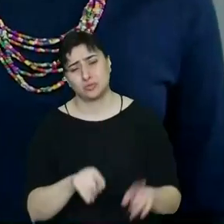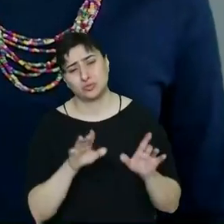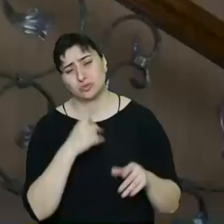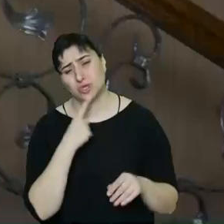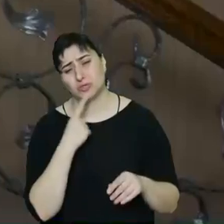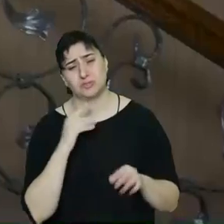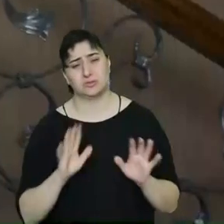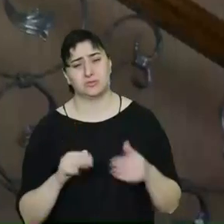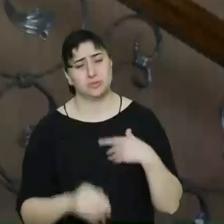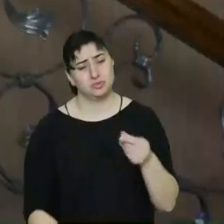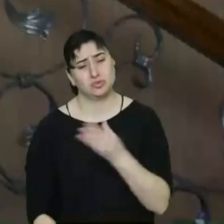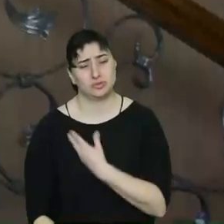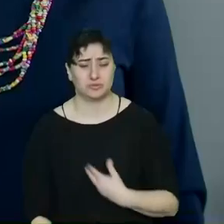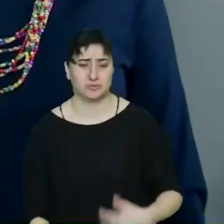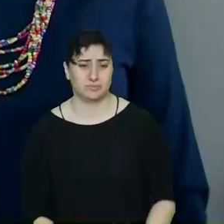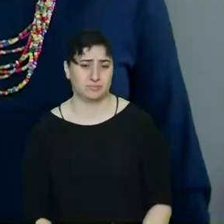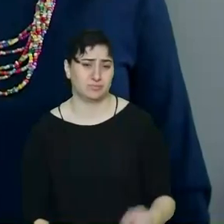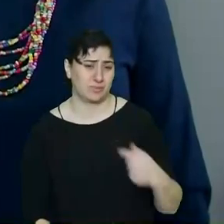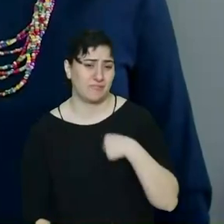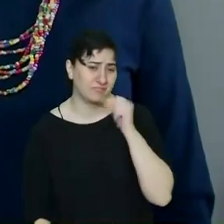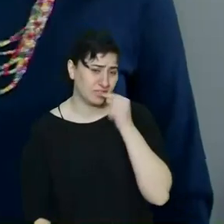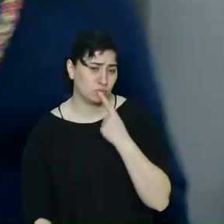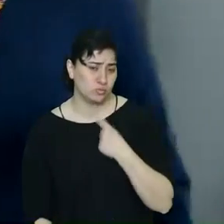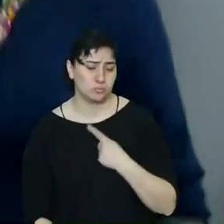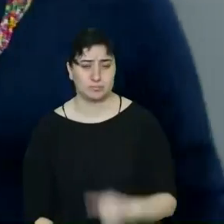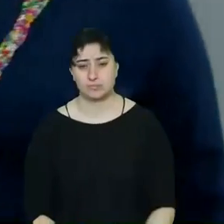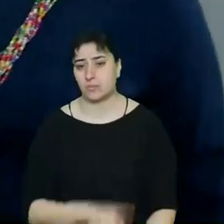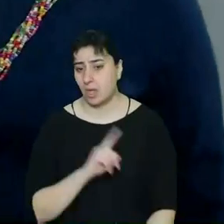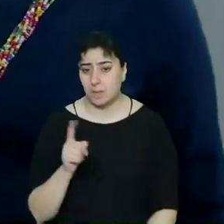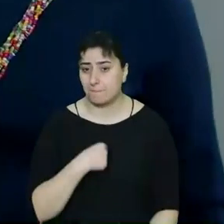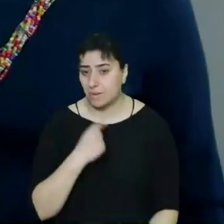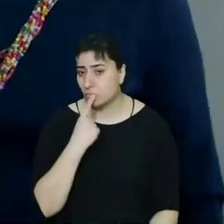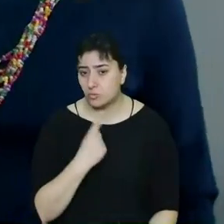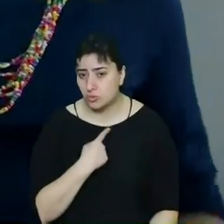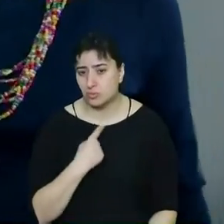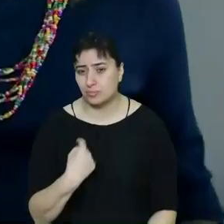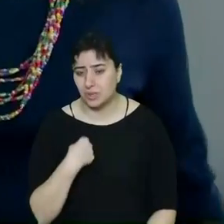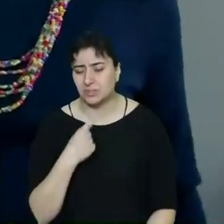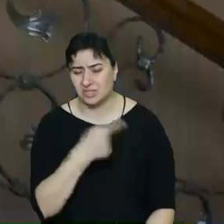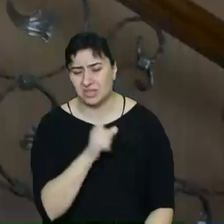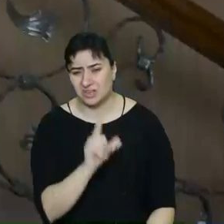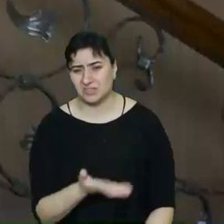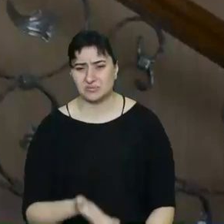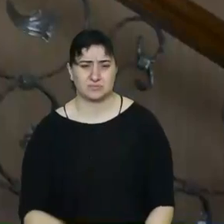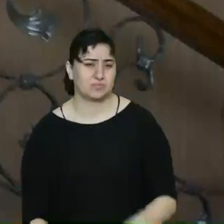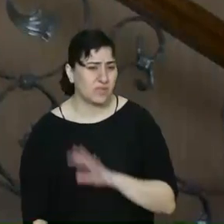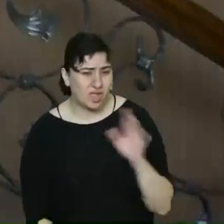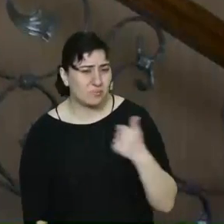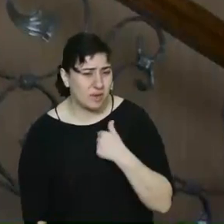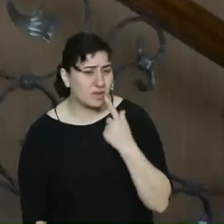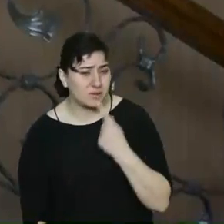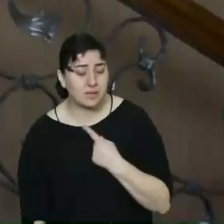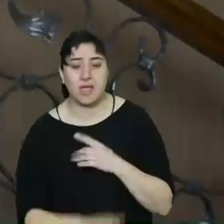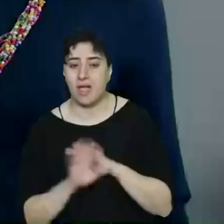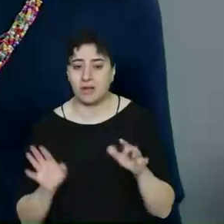kuşu göndermesin ya. Ben çok sevdim, bana fıstık diyor ya. Bana diyor diyorum Meryem, bana sana niye desin? Hayır bana dedi.